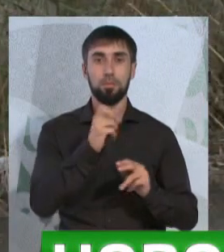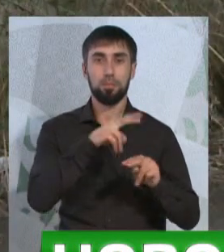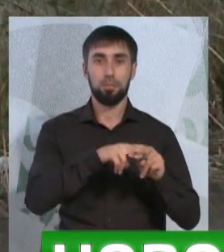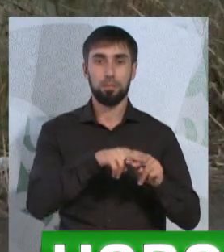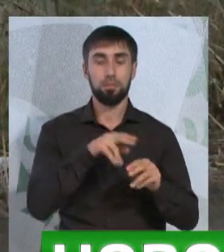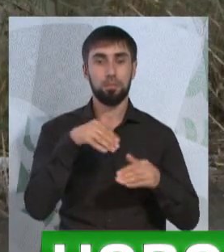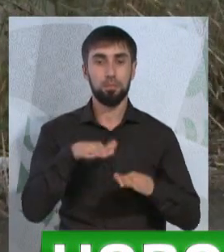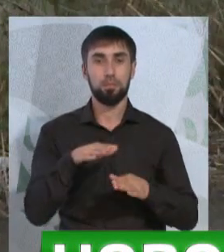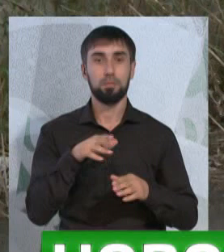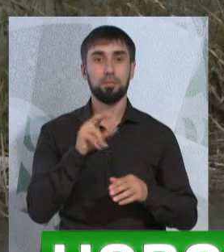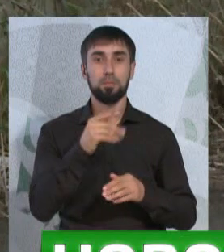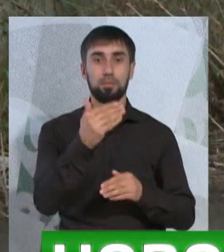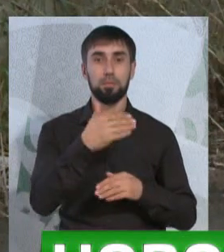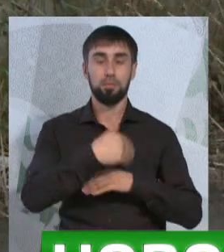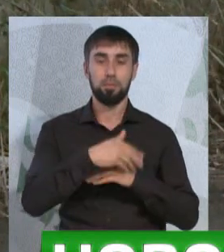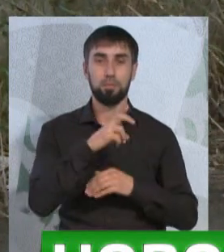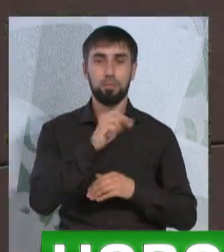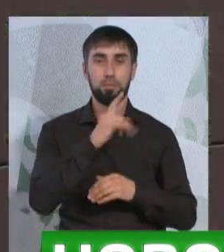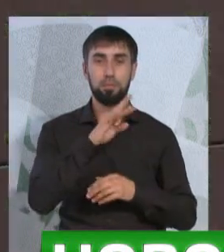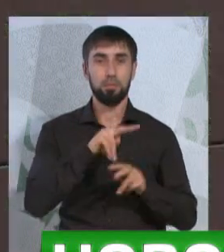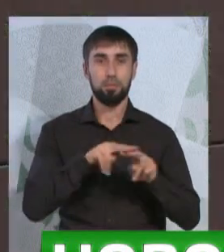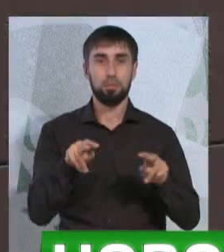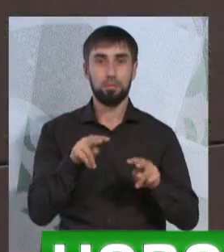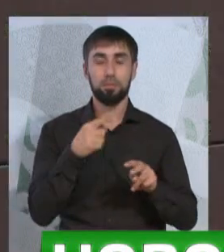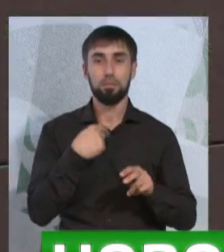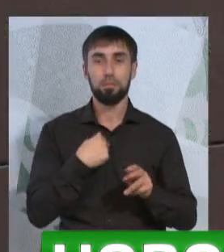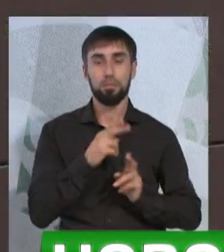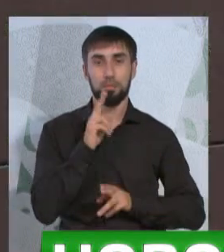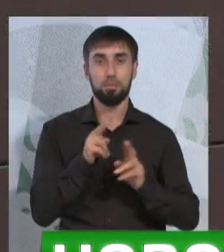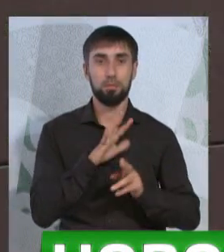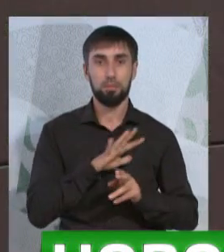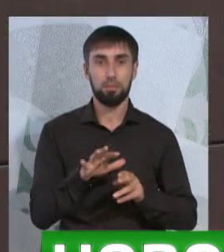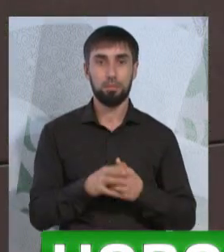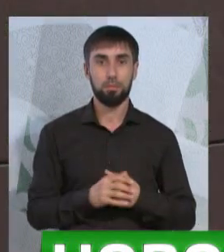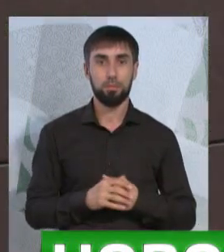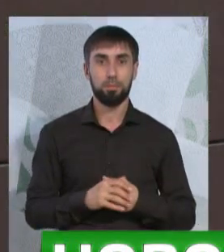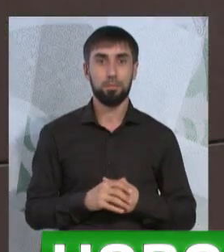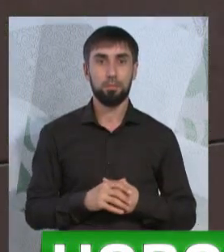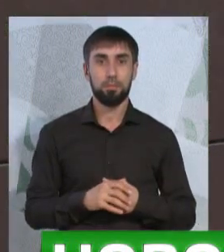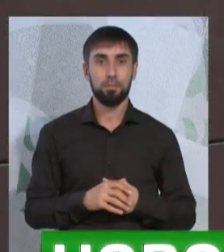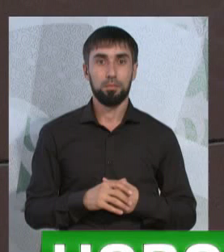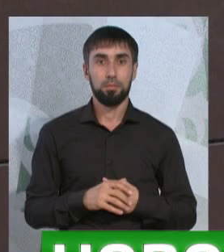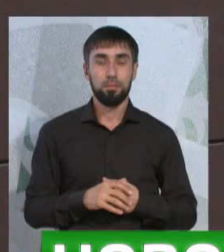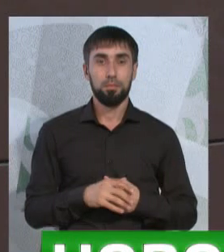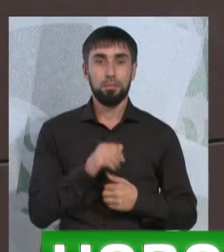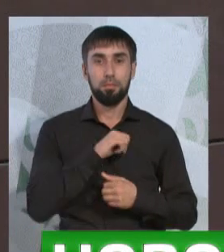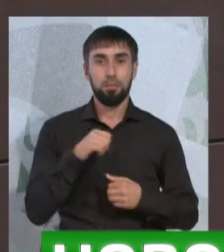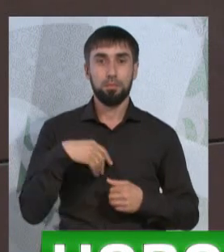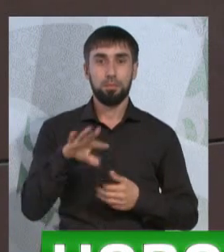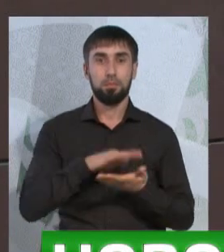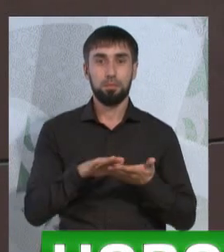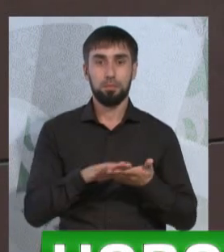Решение то же, что и у жителей улицы Базоркина. Ох, где отдать обратиться? Ох, где отдать, ох, отдать. Что ж, хоть у него